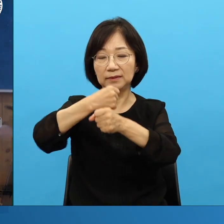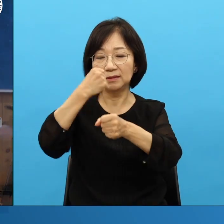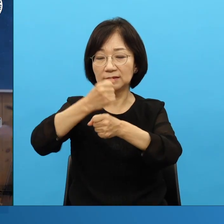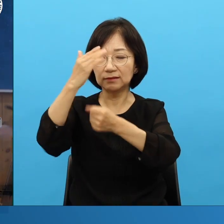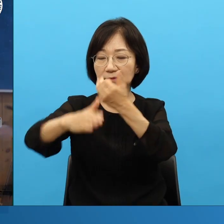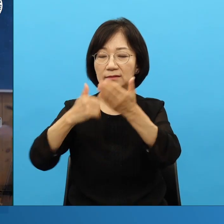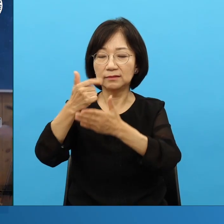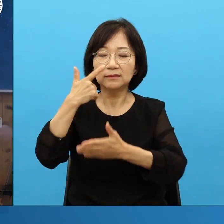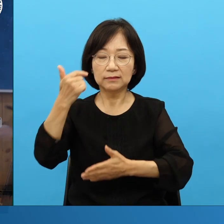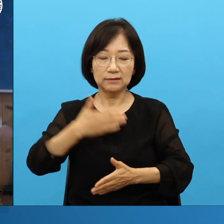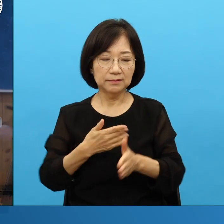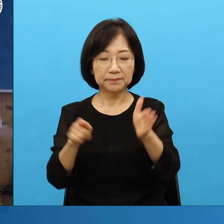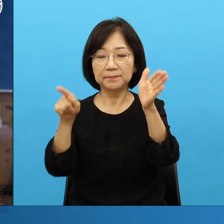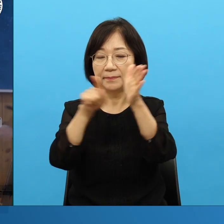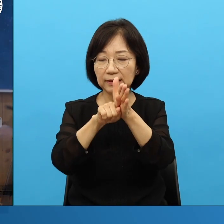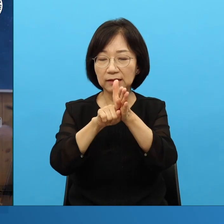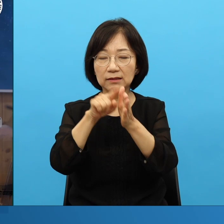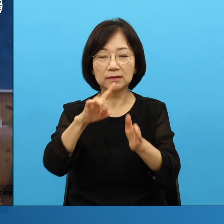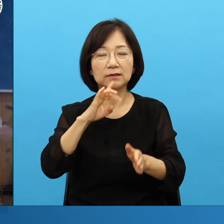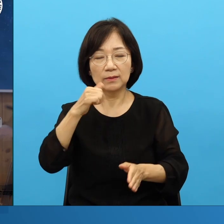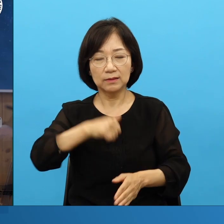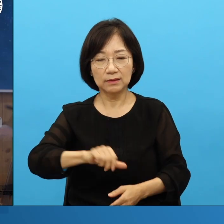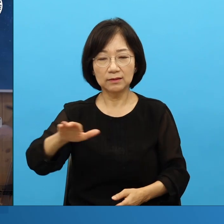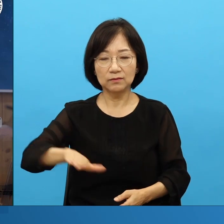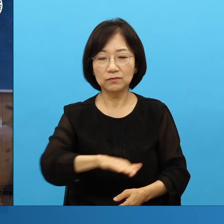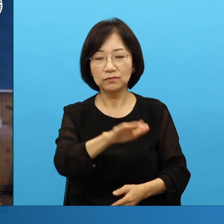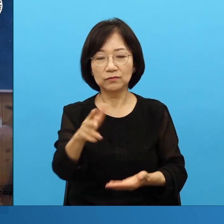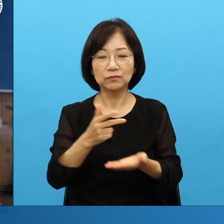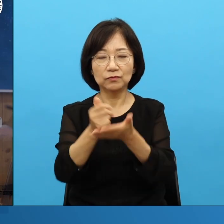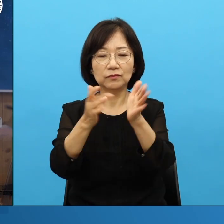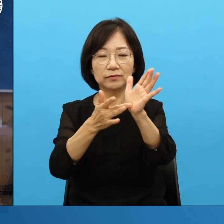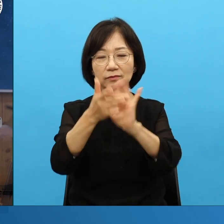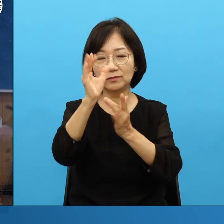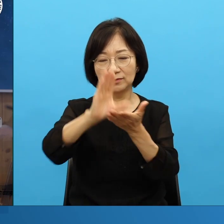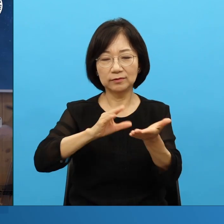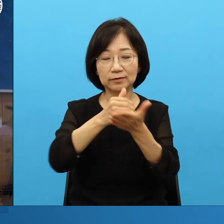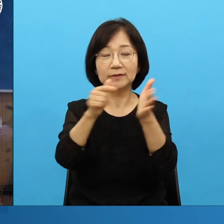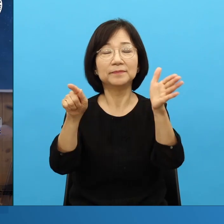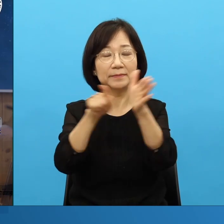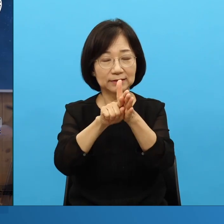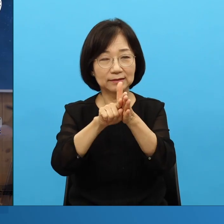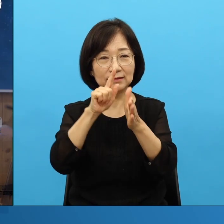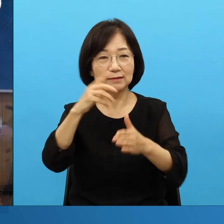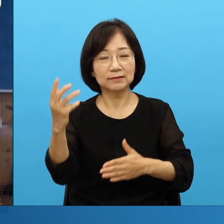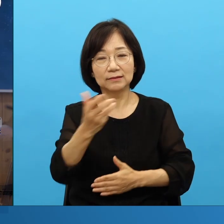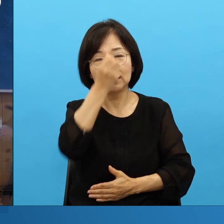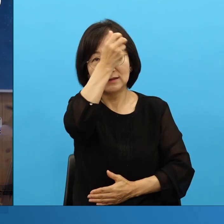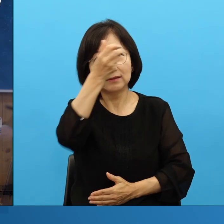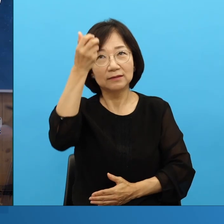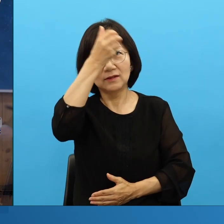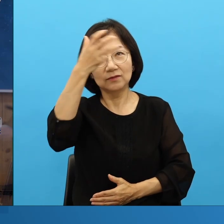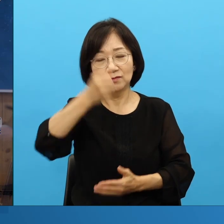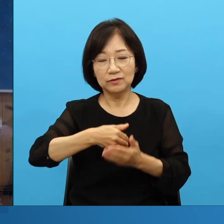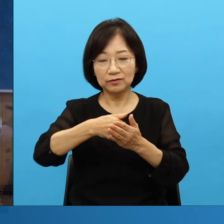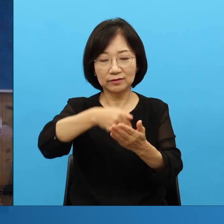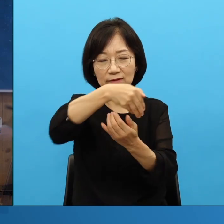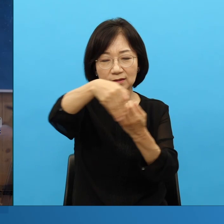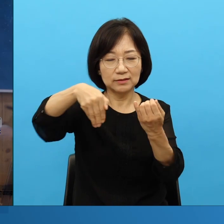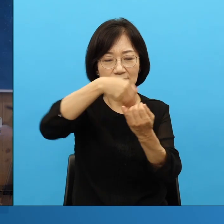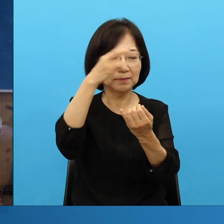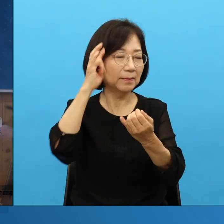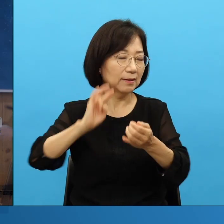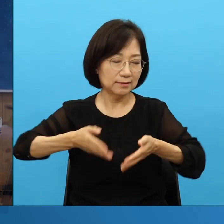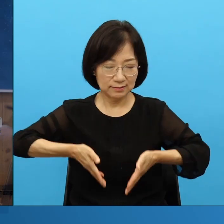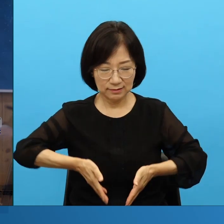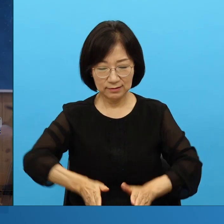하나님 아버지를 내가 믿사오며 그 외아들 우리 주 예수 그리스도를 믿사오니 이는 성령으로